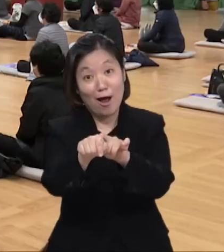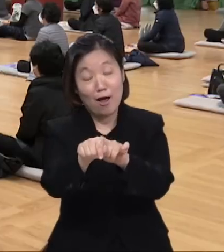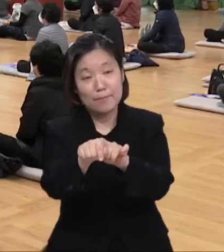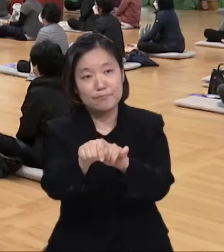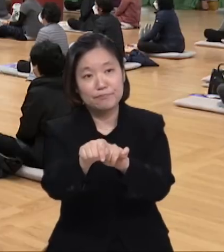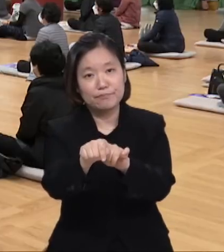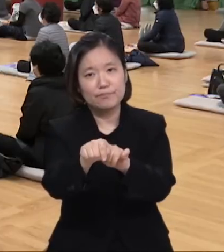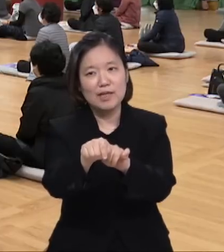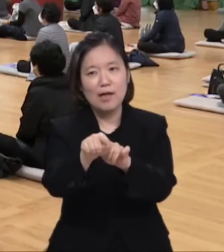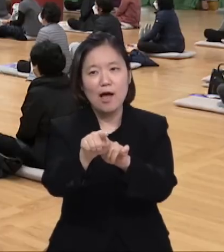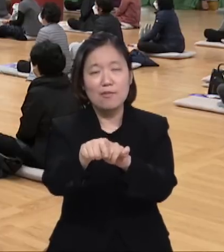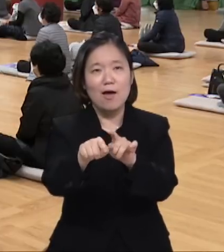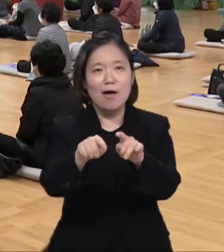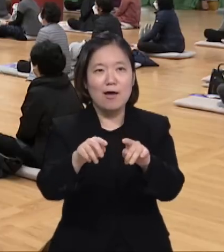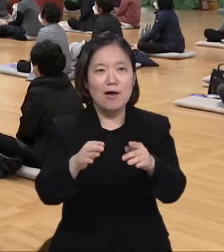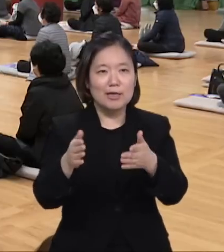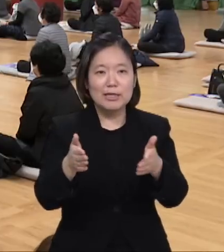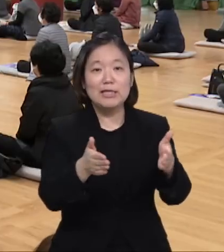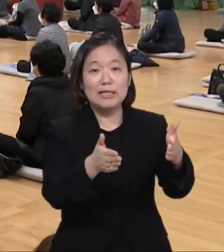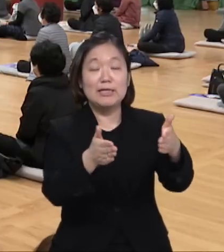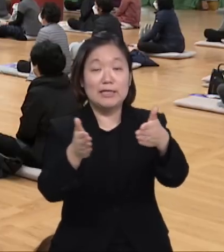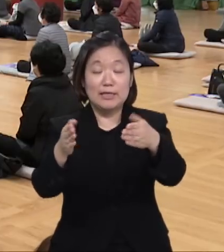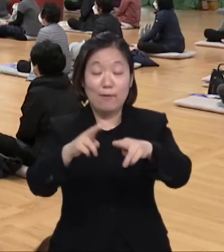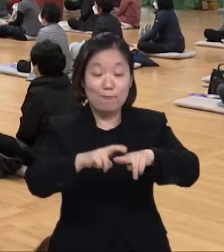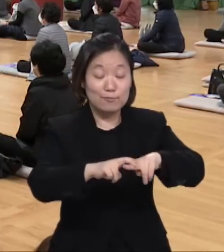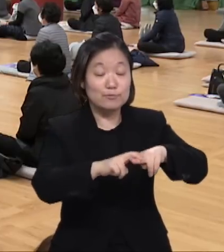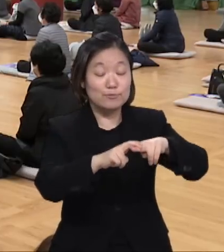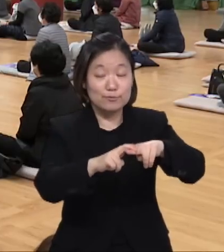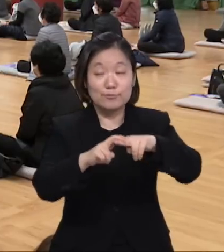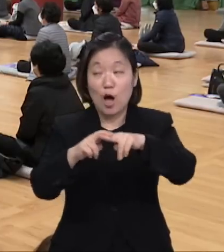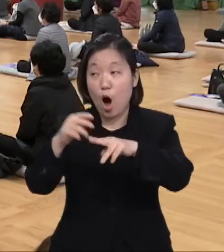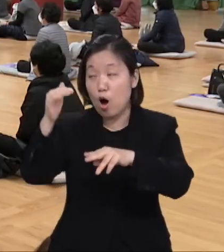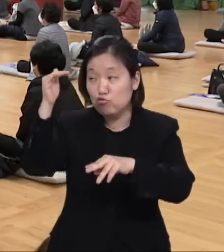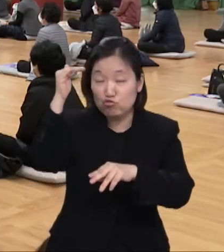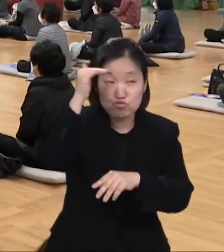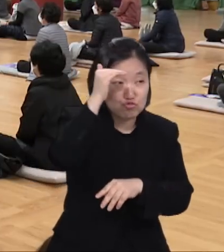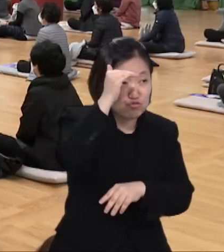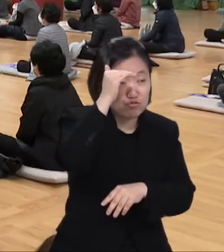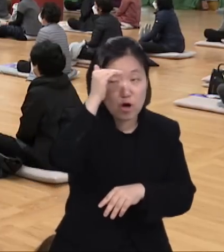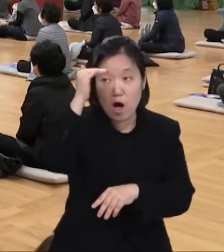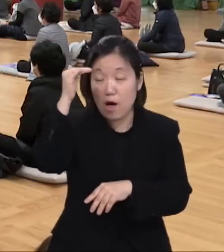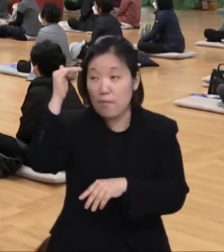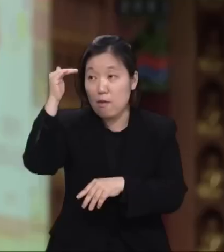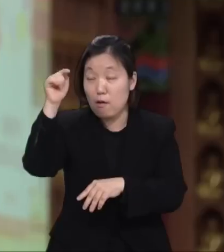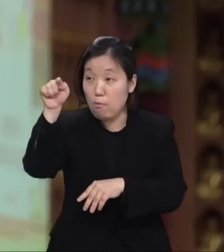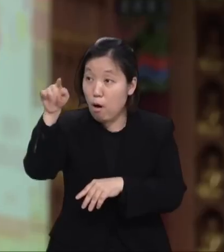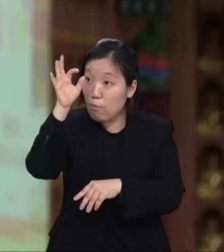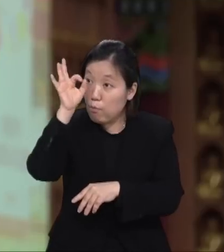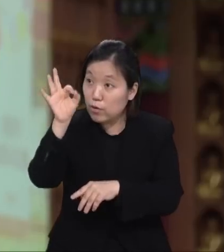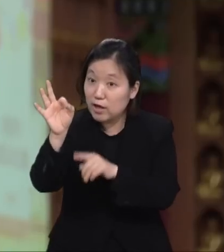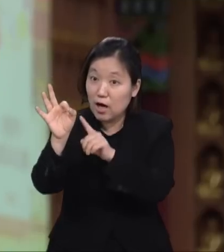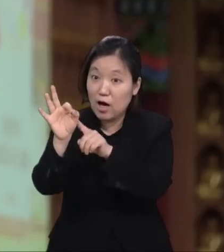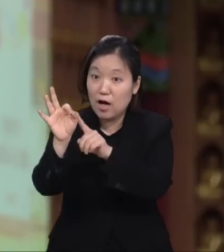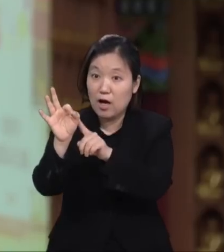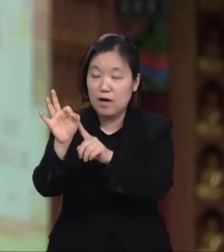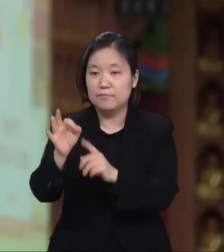들어가서 또 이렇게 길을 걷고 있는데 가마에서 이렇게 밖을 보니까